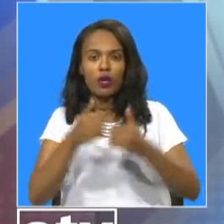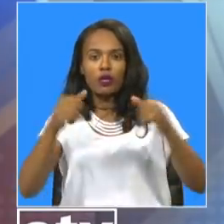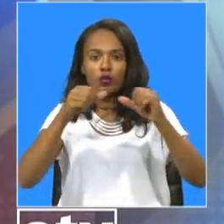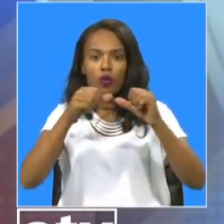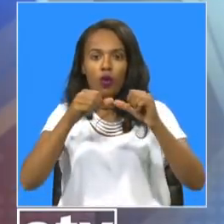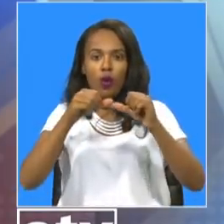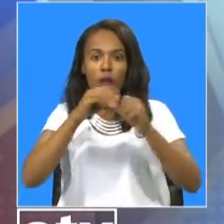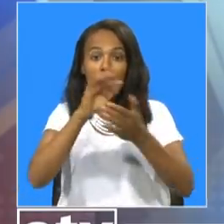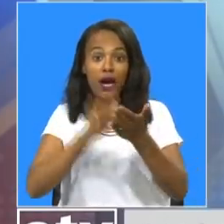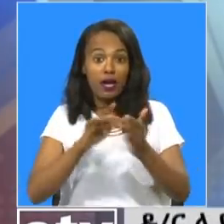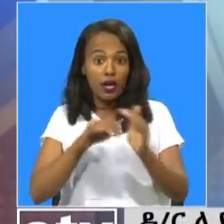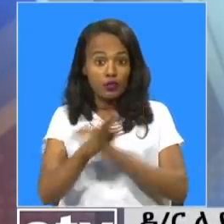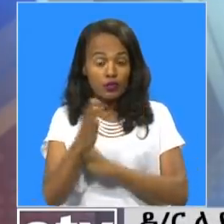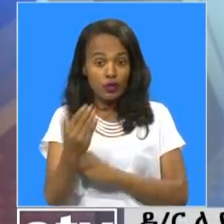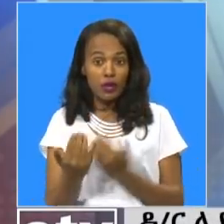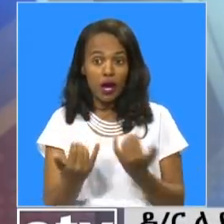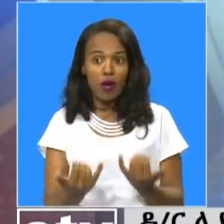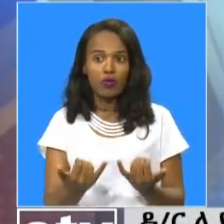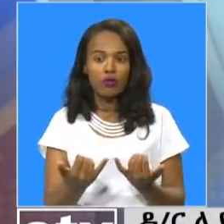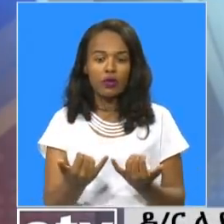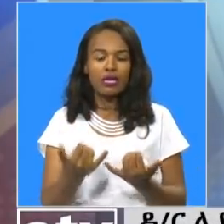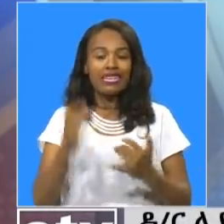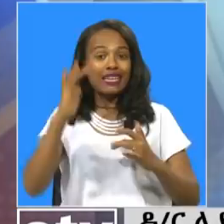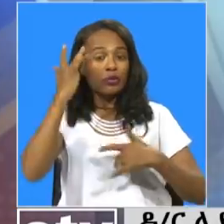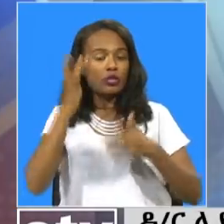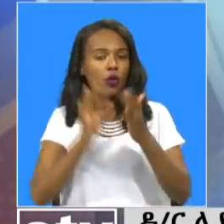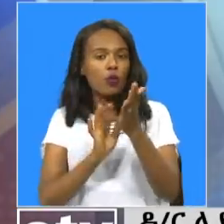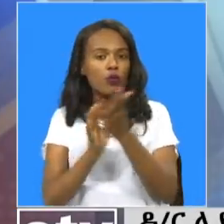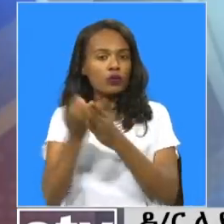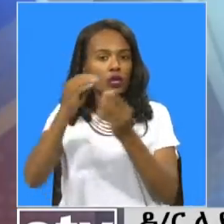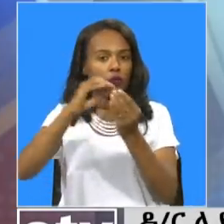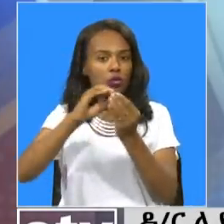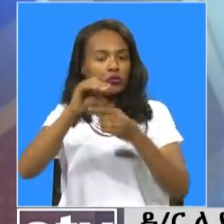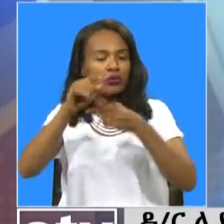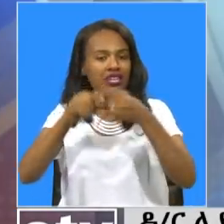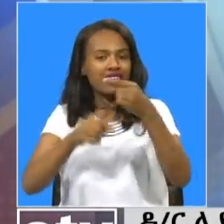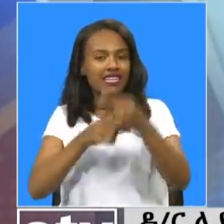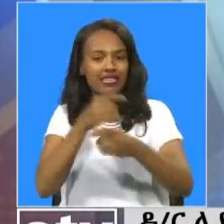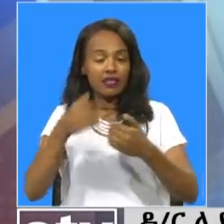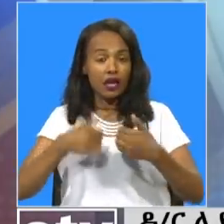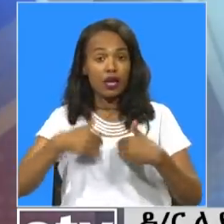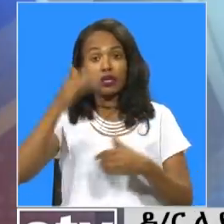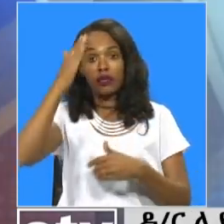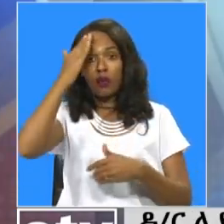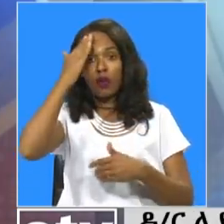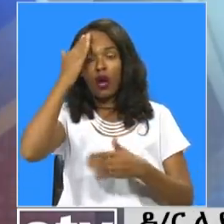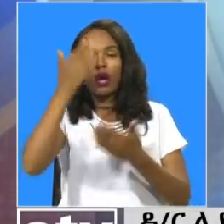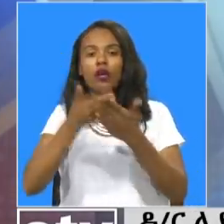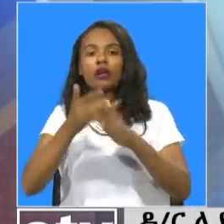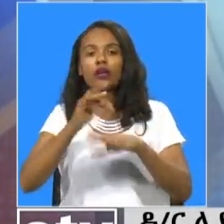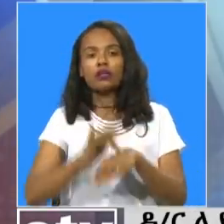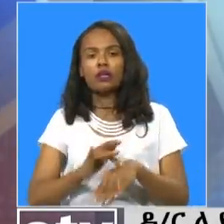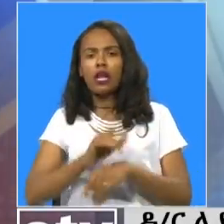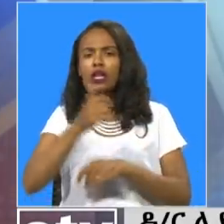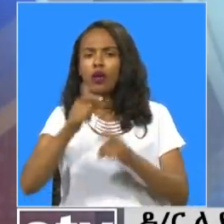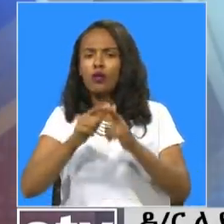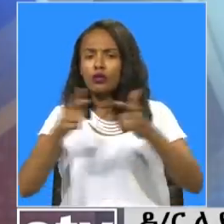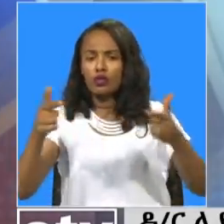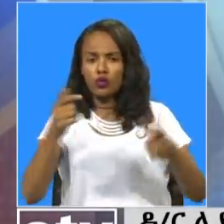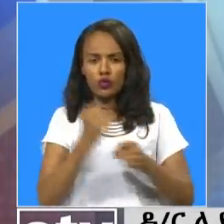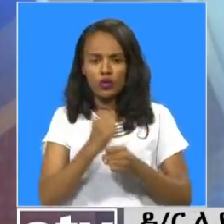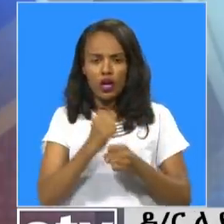ማዕከላት ውስጥ ነበር። አሁንም ያው እንግዲህ የበሽታው ቁጥር የመጨመር ሂደት እንዳለው ይታወቃል። ከዚህ እዚህ ጋር እንግዲህ ሌላው ትልቁ